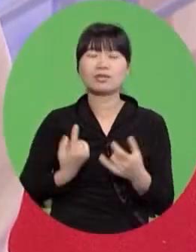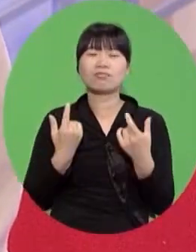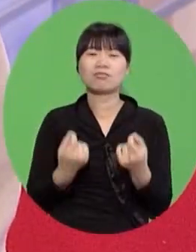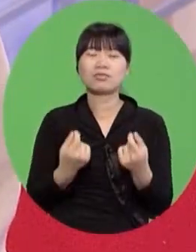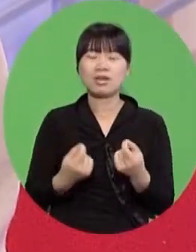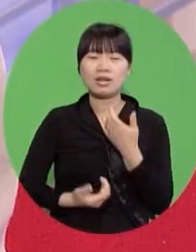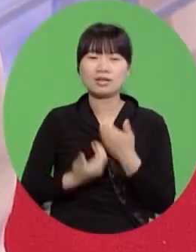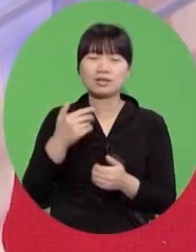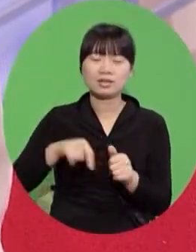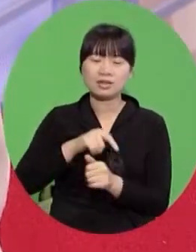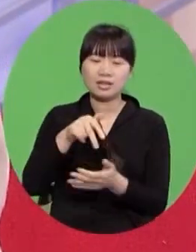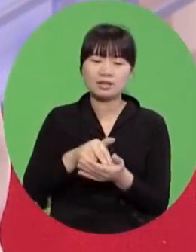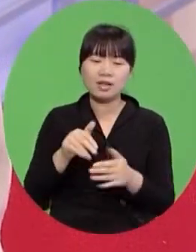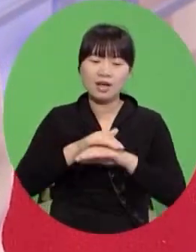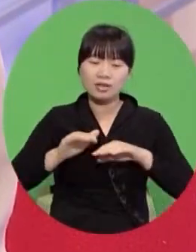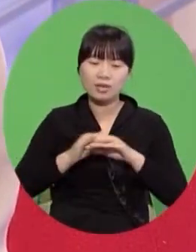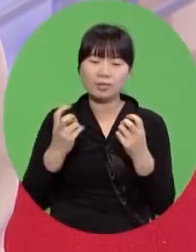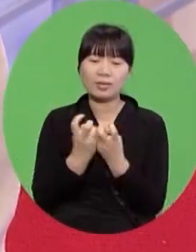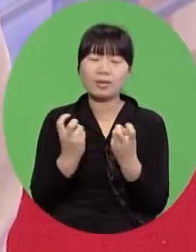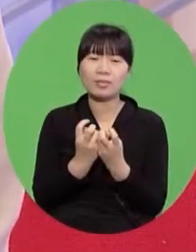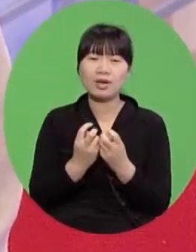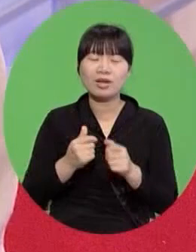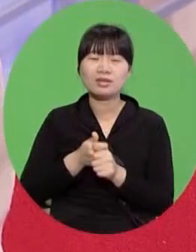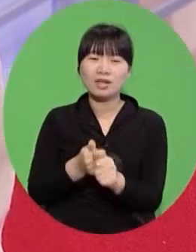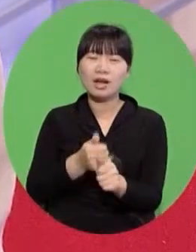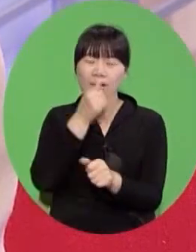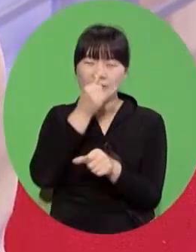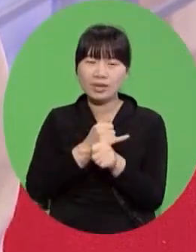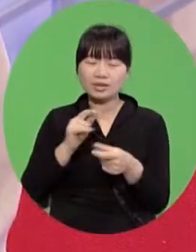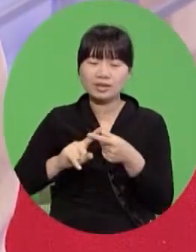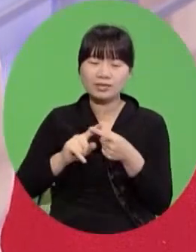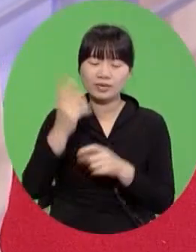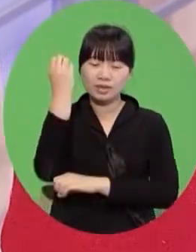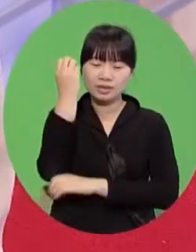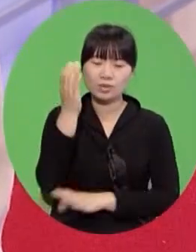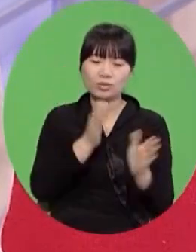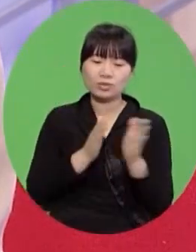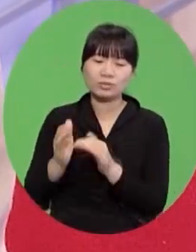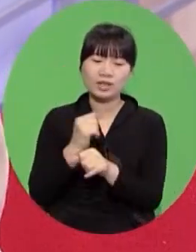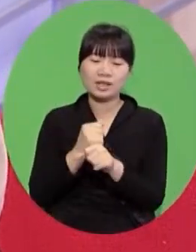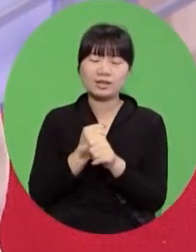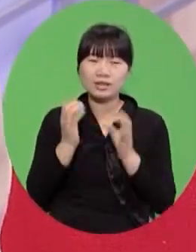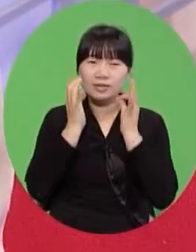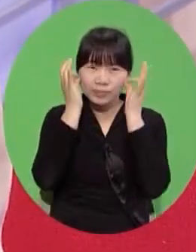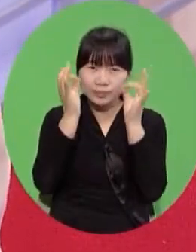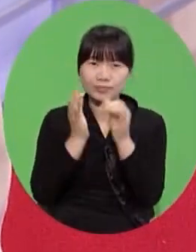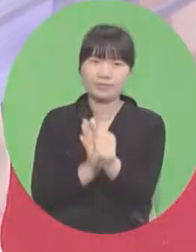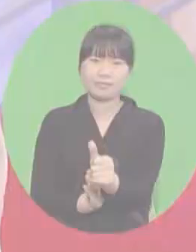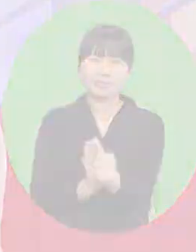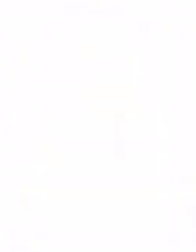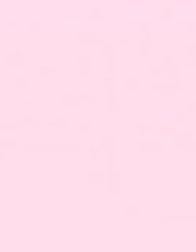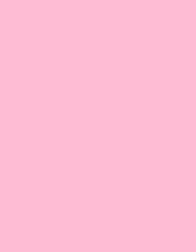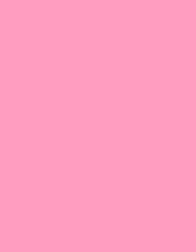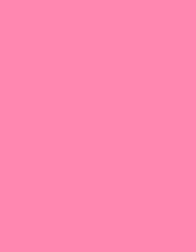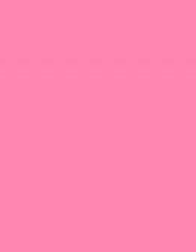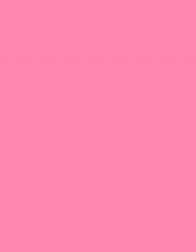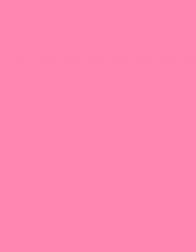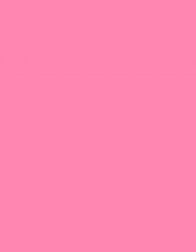그러한 갈등 상황에서의 해결 방법을 네. 따라할 수 있는 그런 기초를 마련하시는 데 힘써야 되는 거죠.